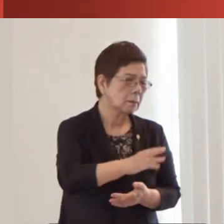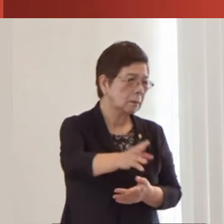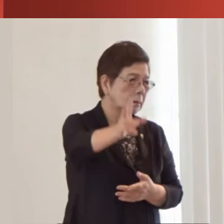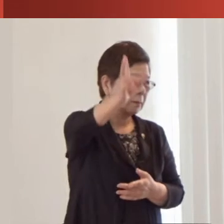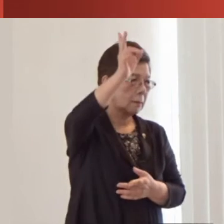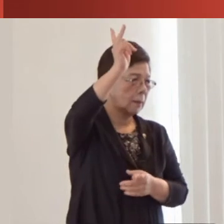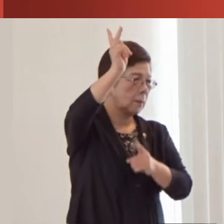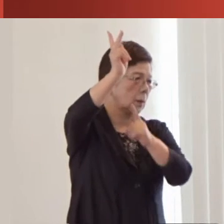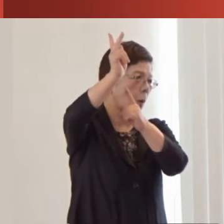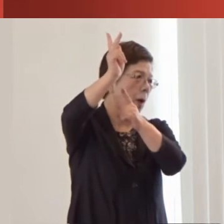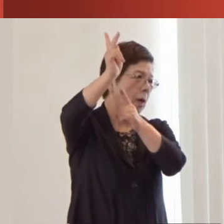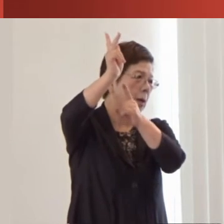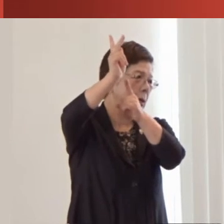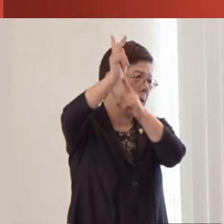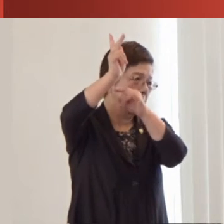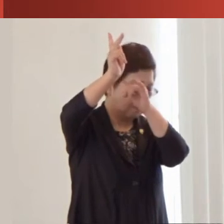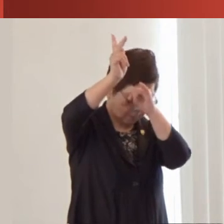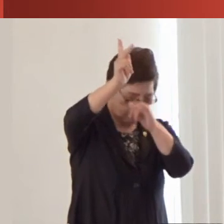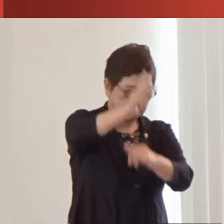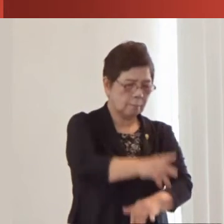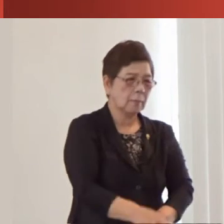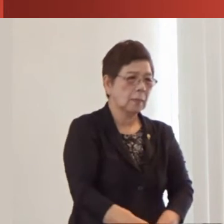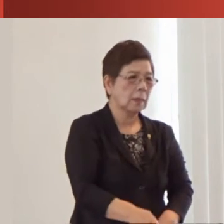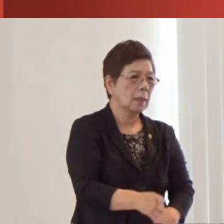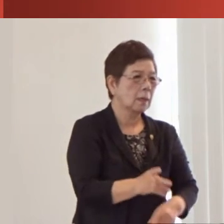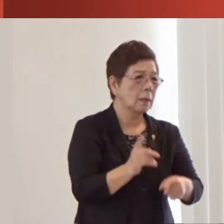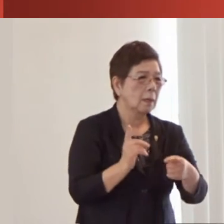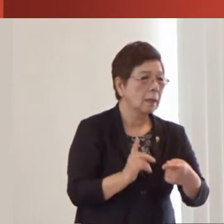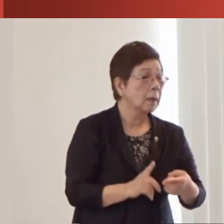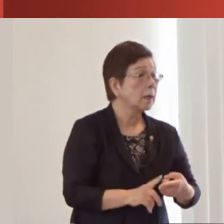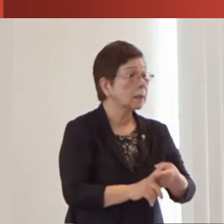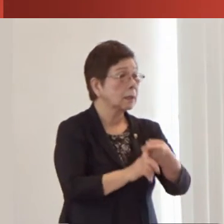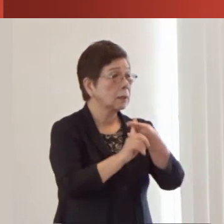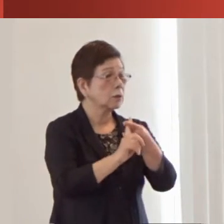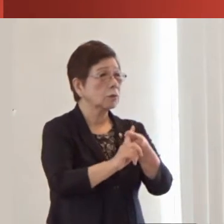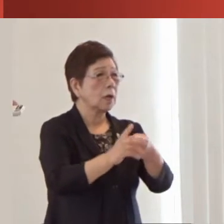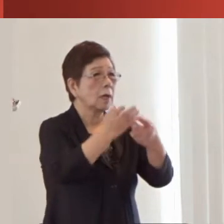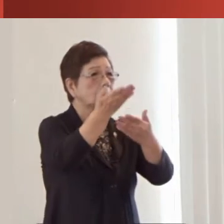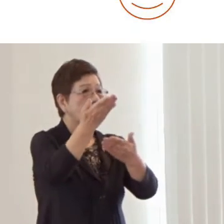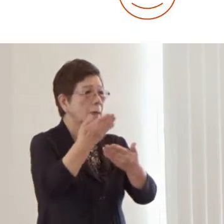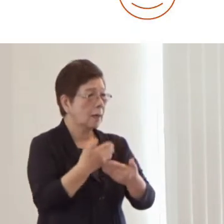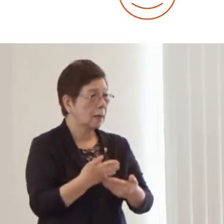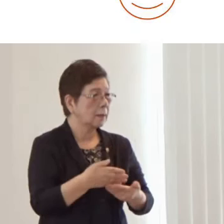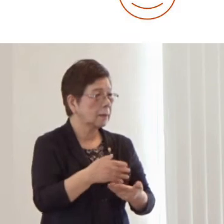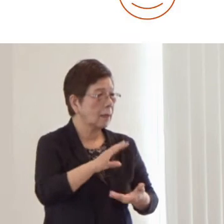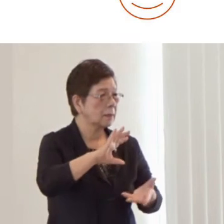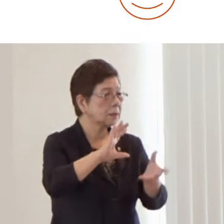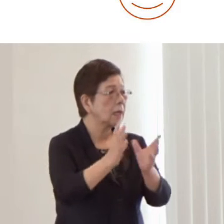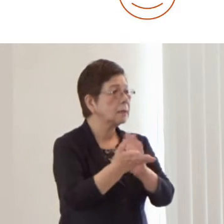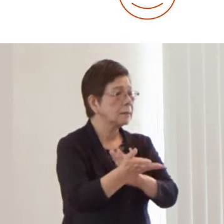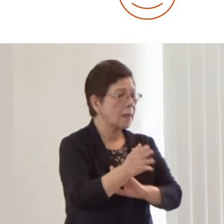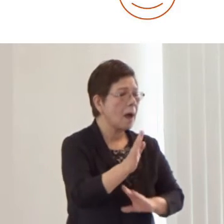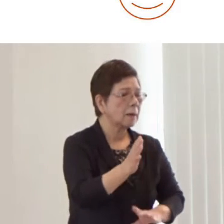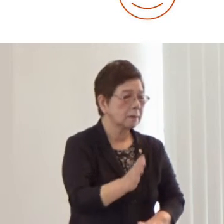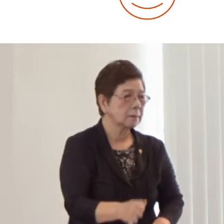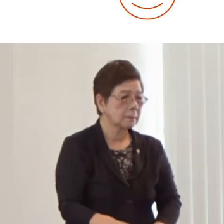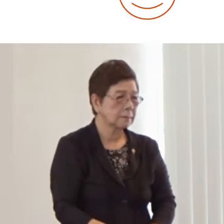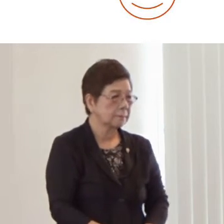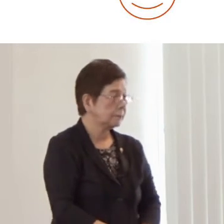これがキリストによって与えられた3番目のチェンジということなんですね。ちょっと図解をしたいと思います。